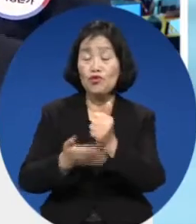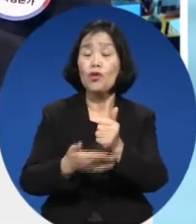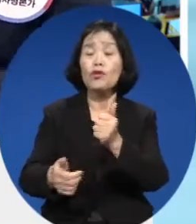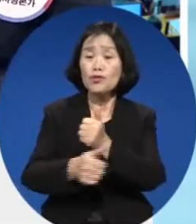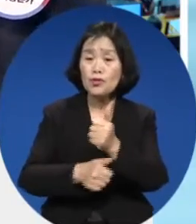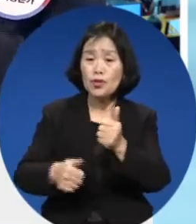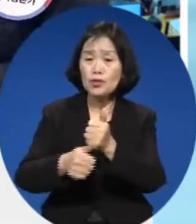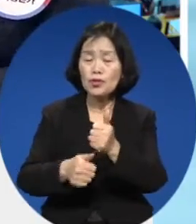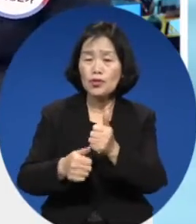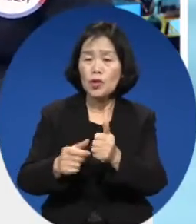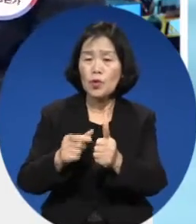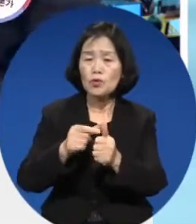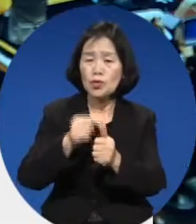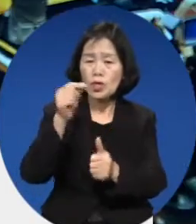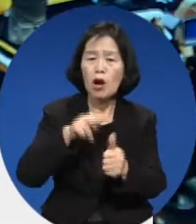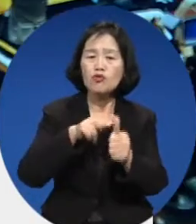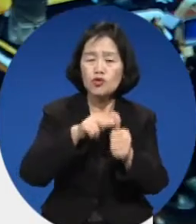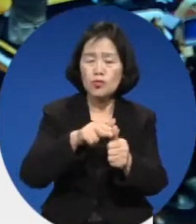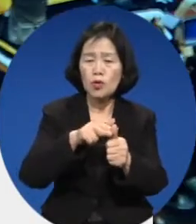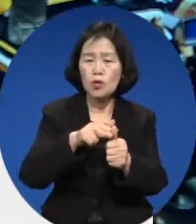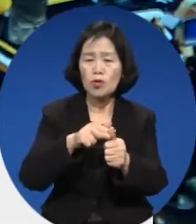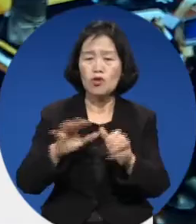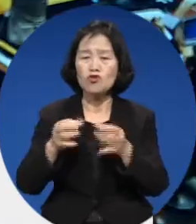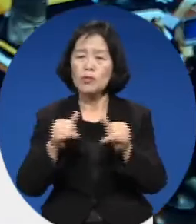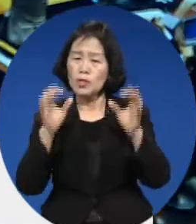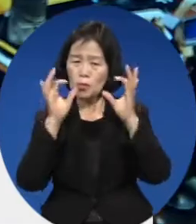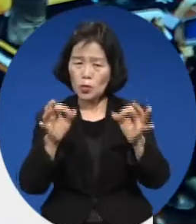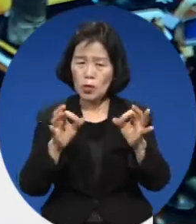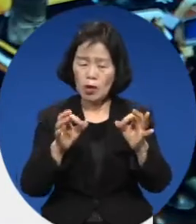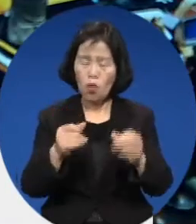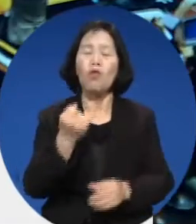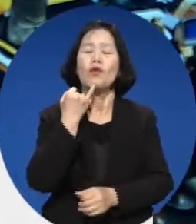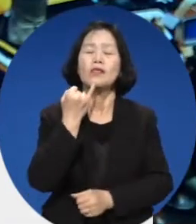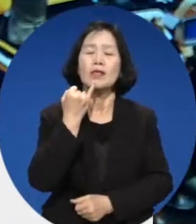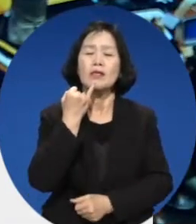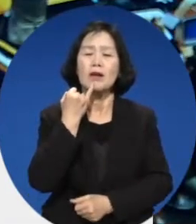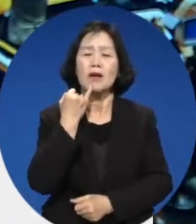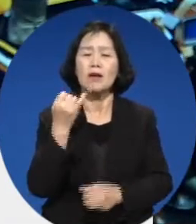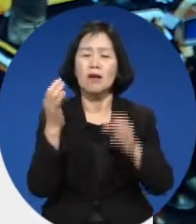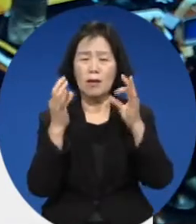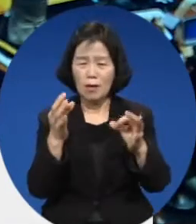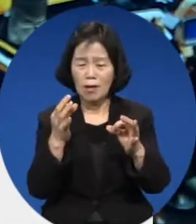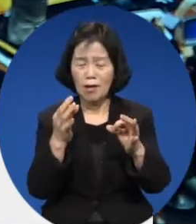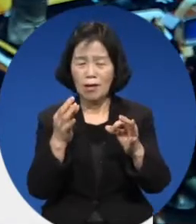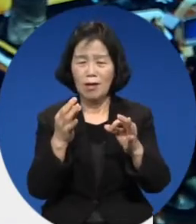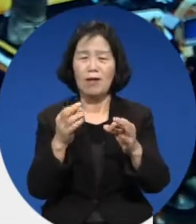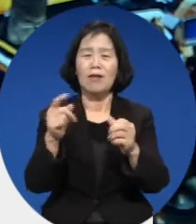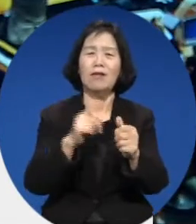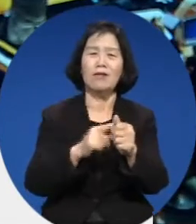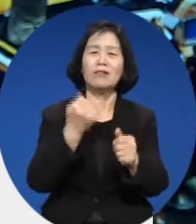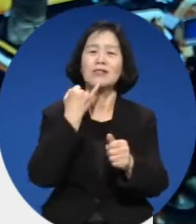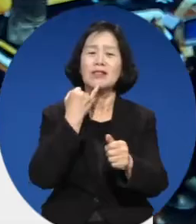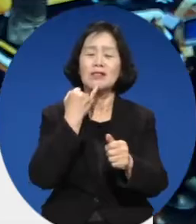위원들이 추천하는 공수처장 후보는 좀 괜찮은 사람으로 국민들이 네. 보더라도 야 저런 정도라면 이를테면 아 박창원 교수쪽은 좀 괜찮다 라고